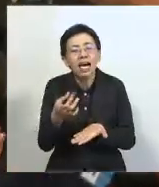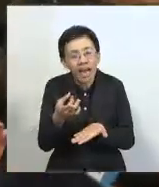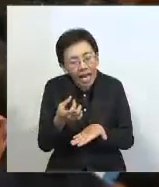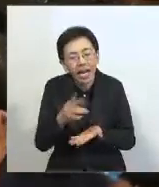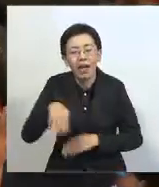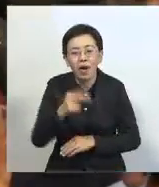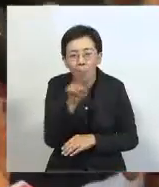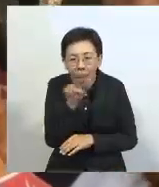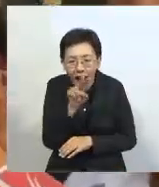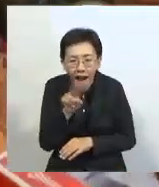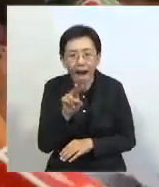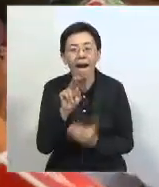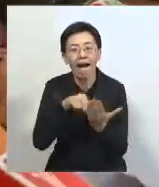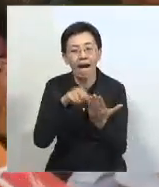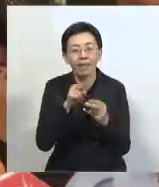รแล้วก็มันจะ